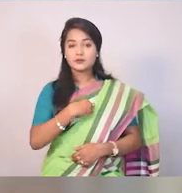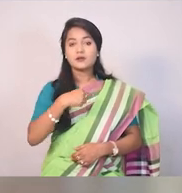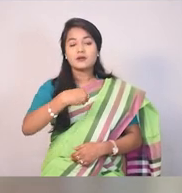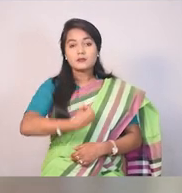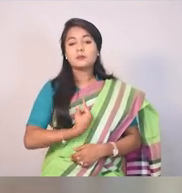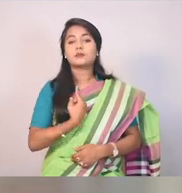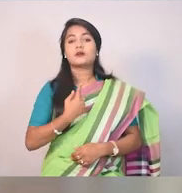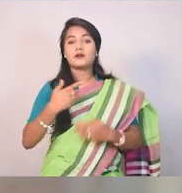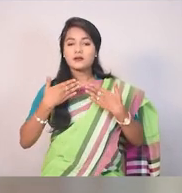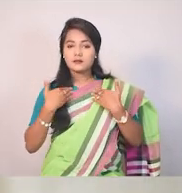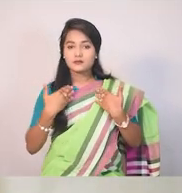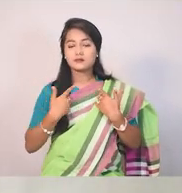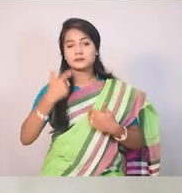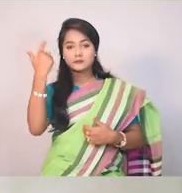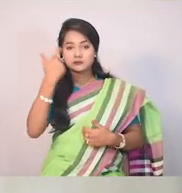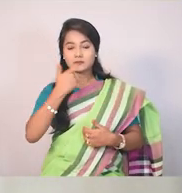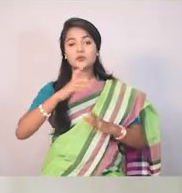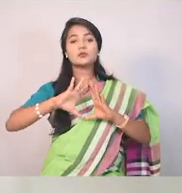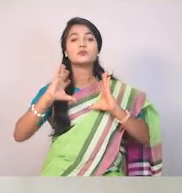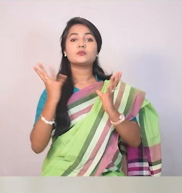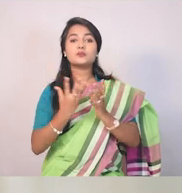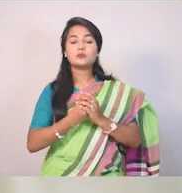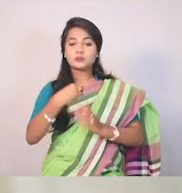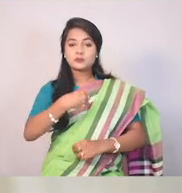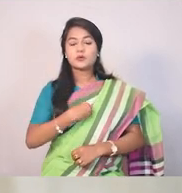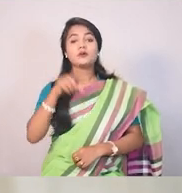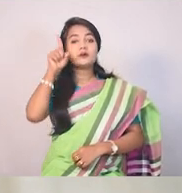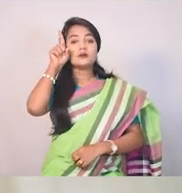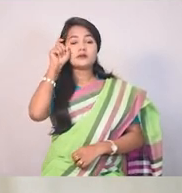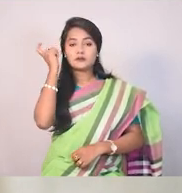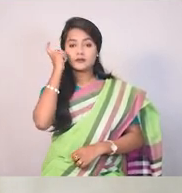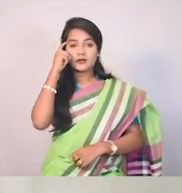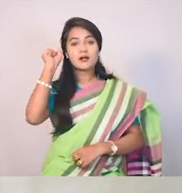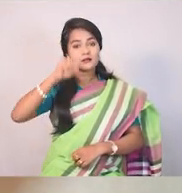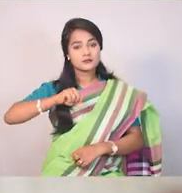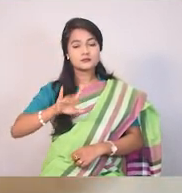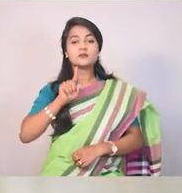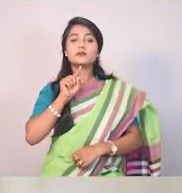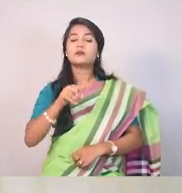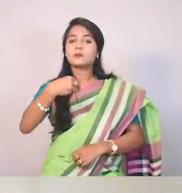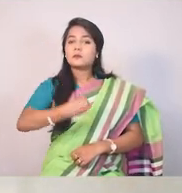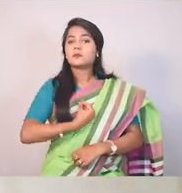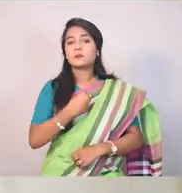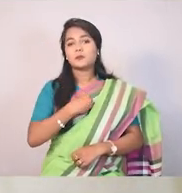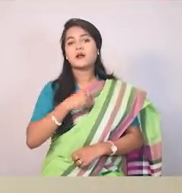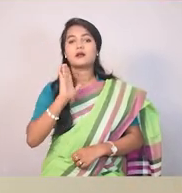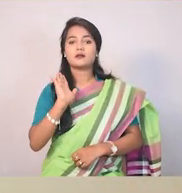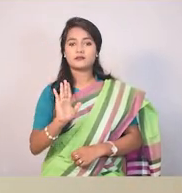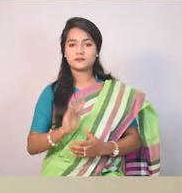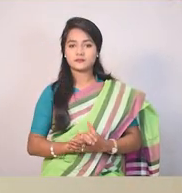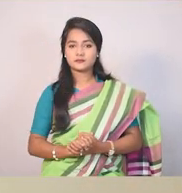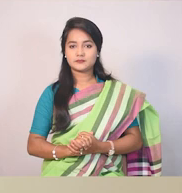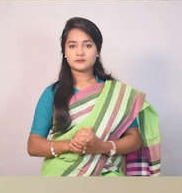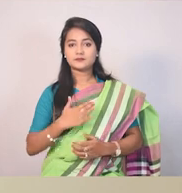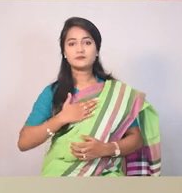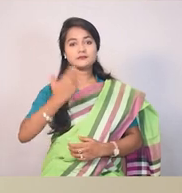মানুষের আত্মা, একটা মানুষের আবেগ। তো যে মানুষটির বুদ্ধি বিবেচনা আছে তার কিন্তু সেই আবেগটাও